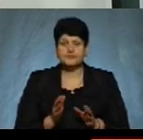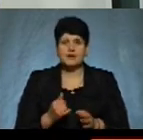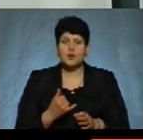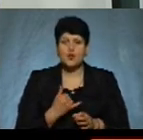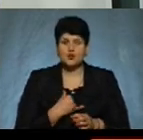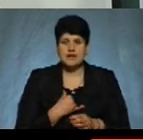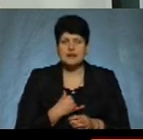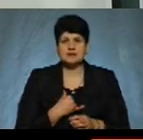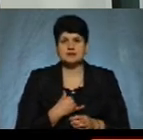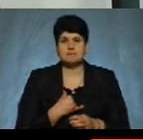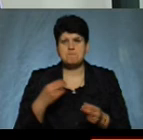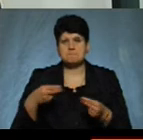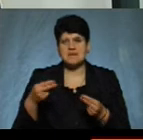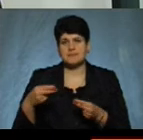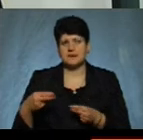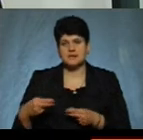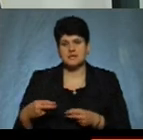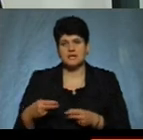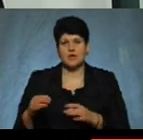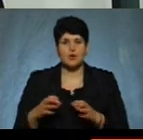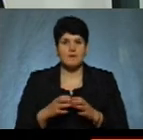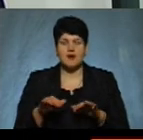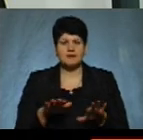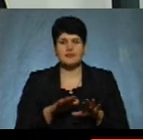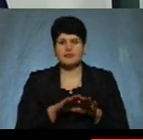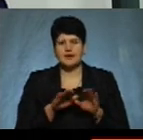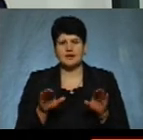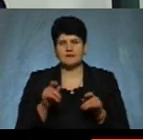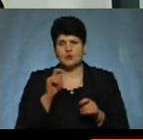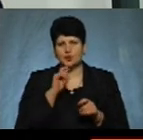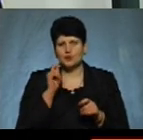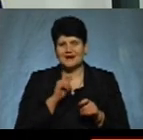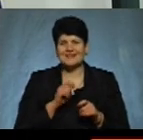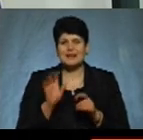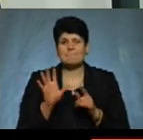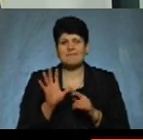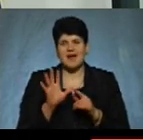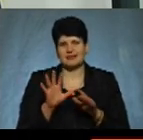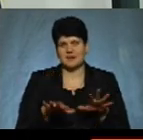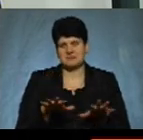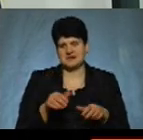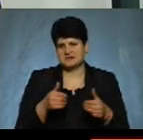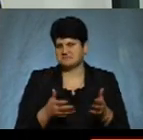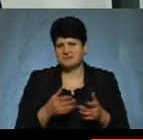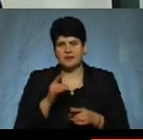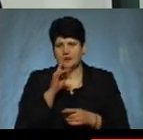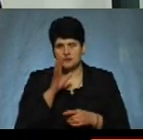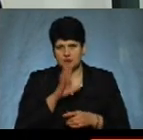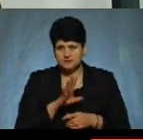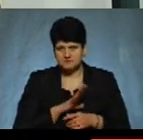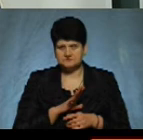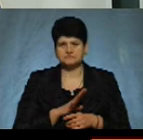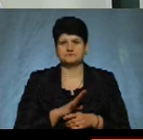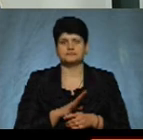по підписній компанії ми маємо взагалі на рівні України п'яте рейтингове місце. це досить непотужно у нас прийшла